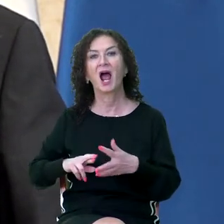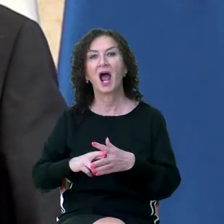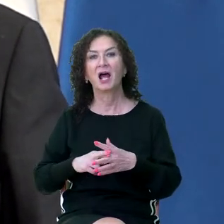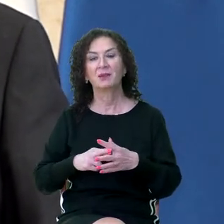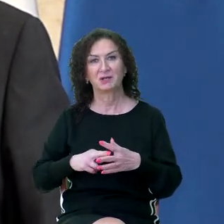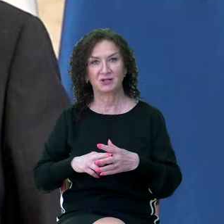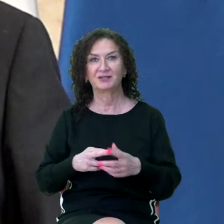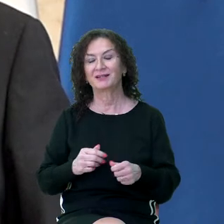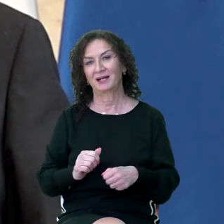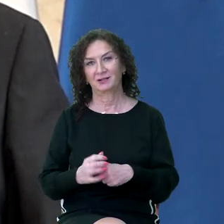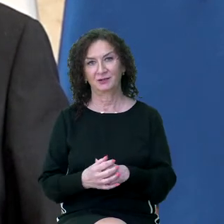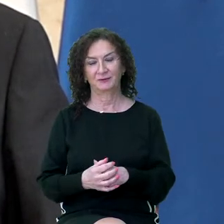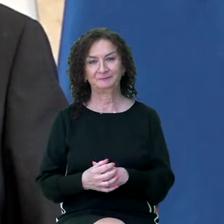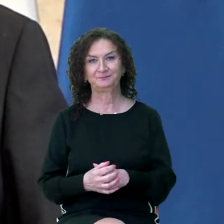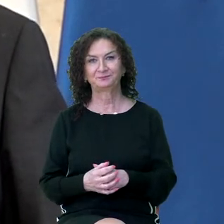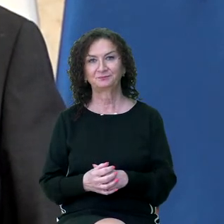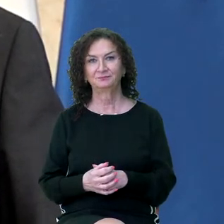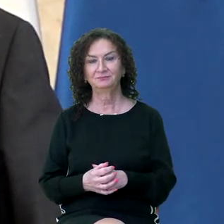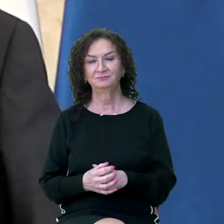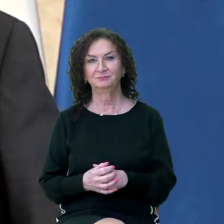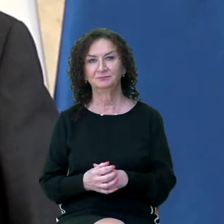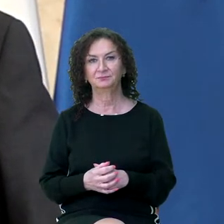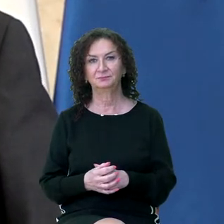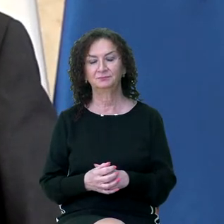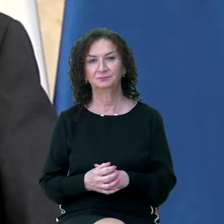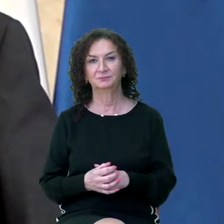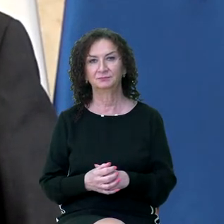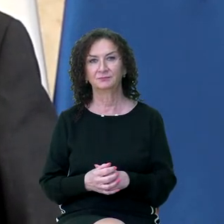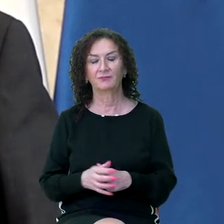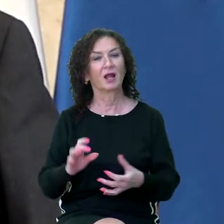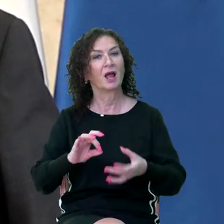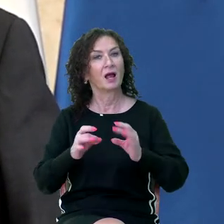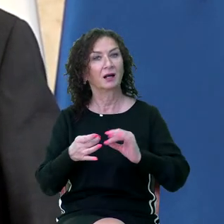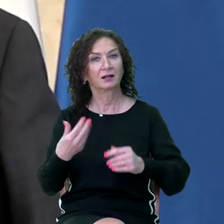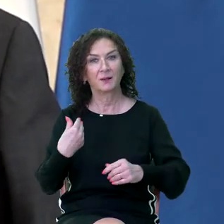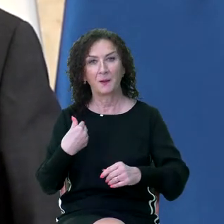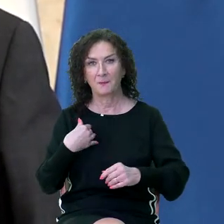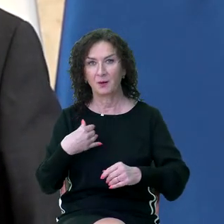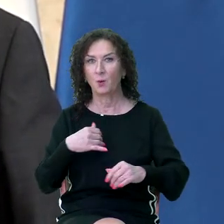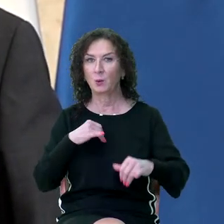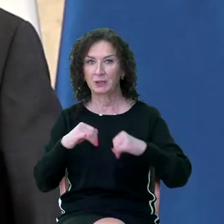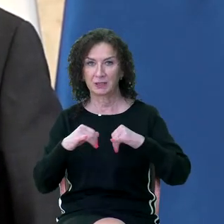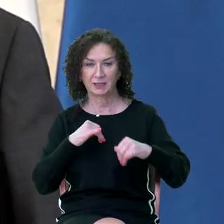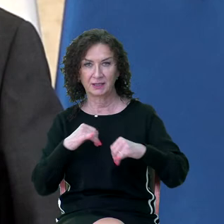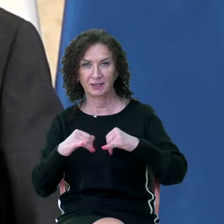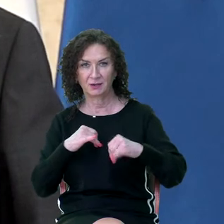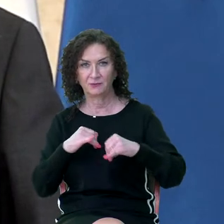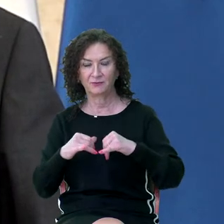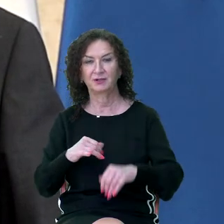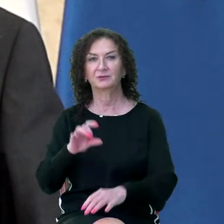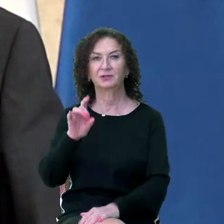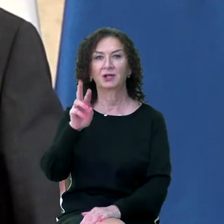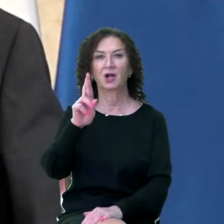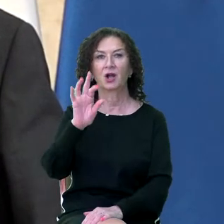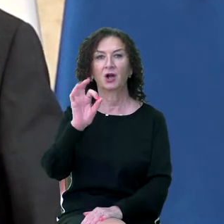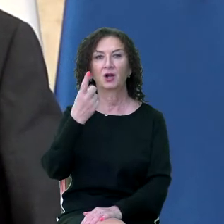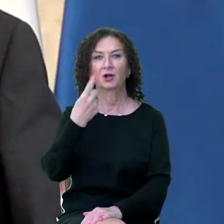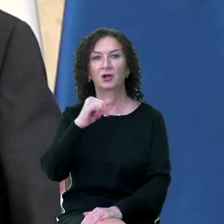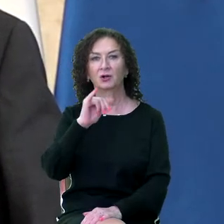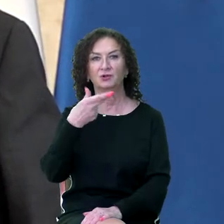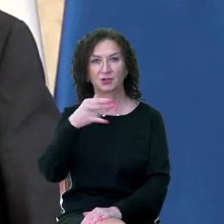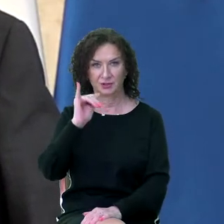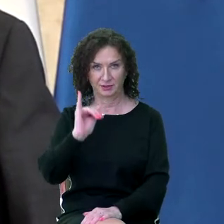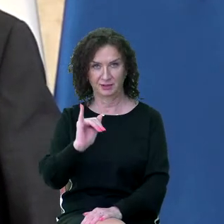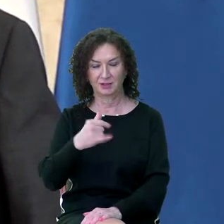cywilnej. Natomiast pod kierownictwem, pod komendą pana ministra Sławomira Brodzińskiego kilka lat pracowałem